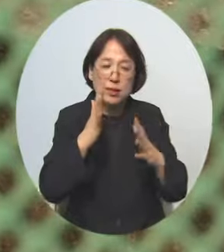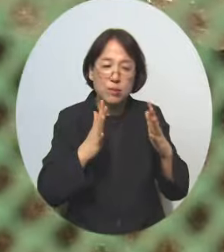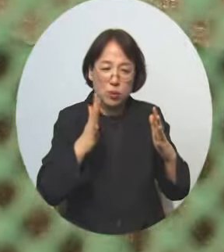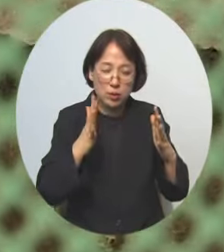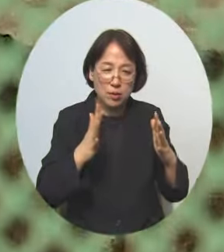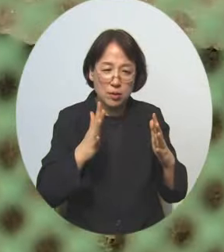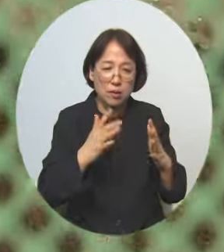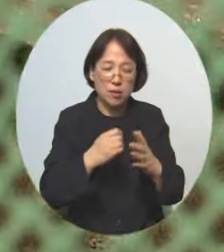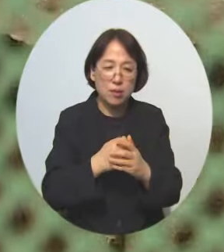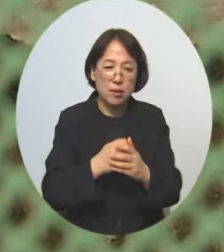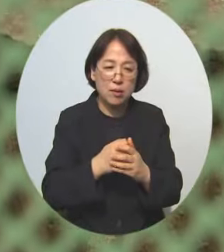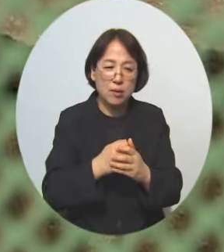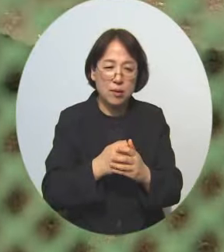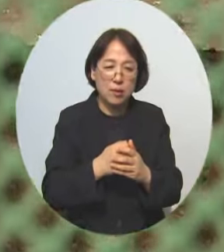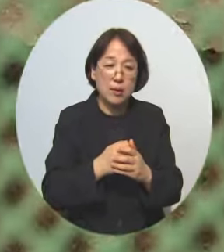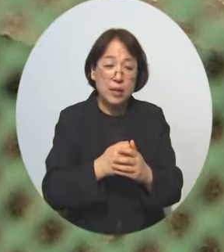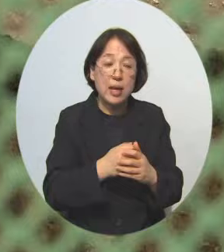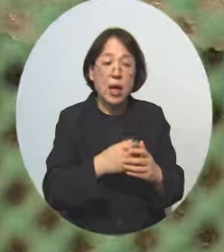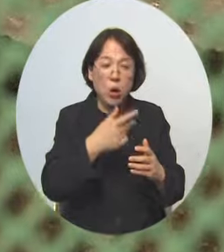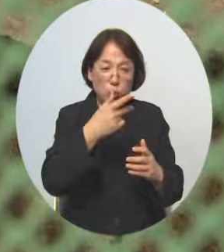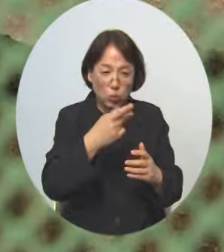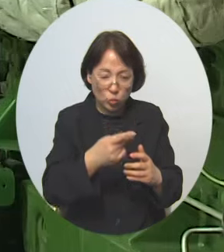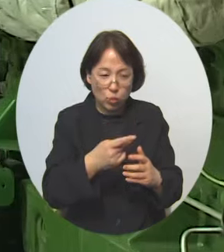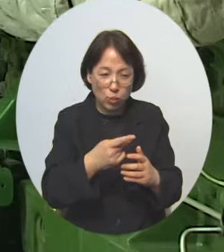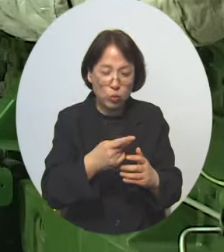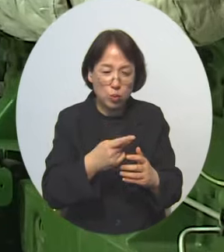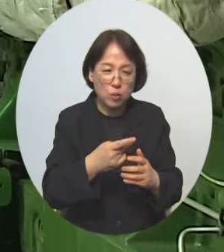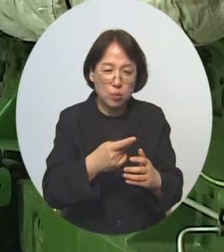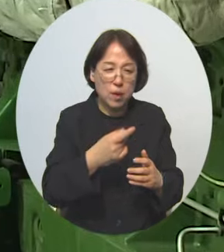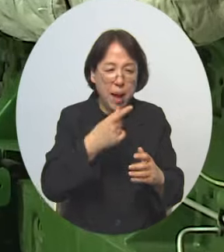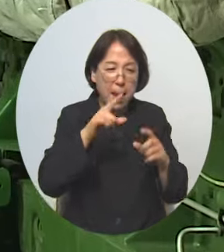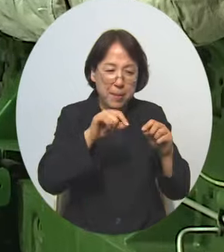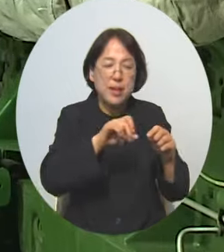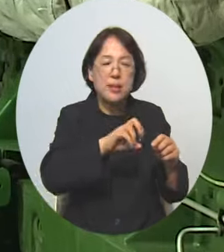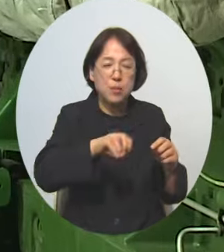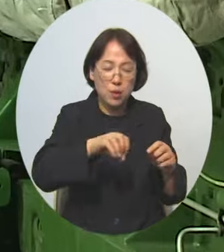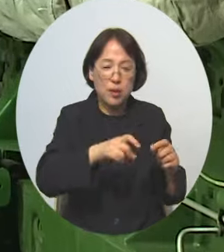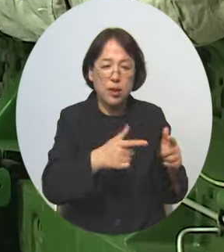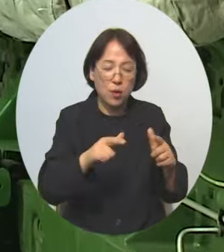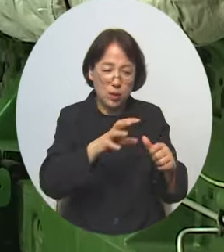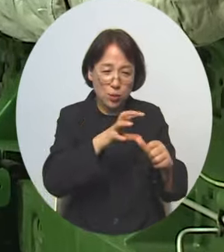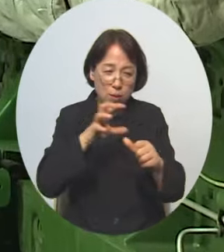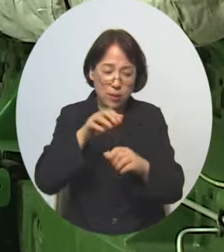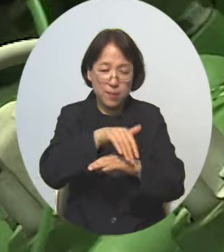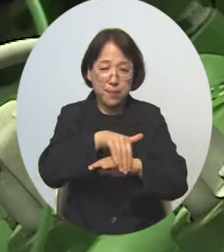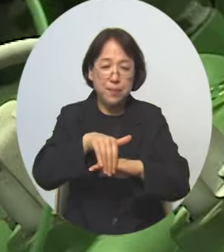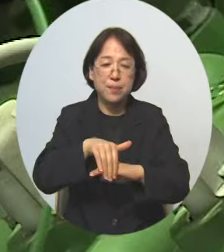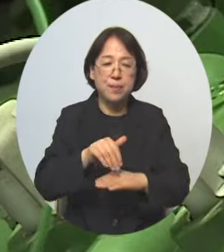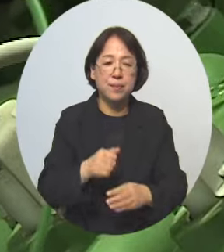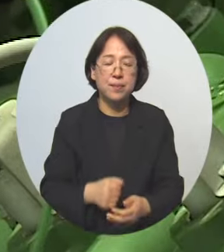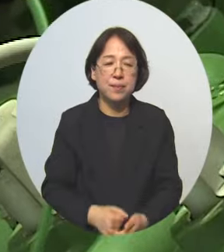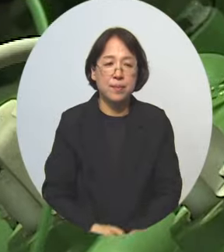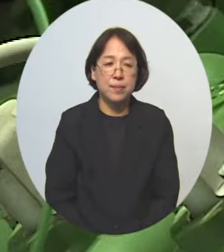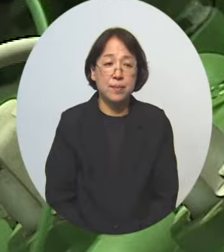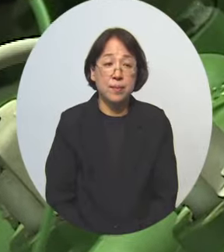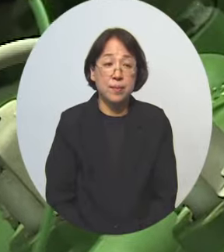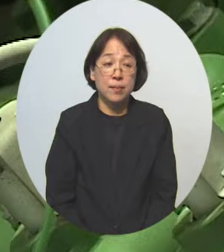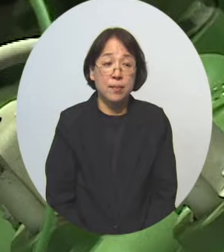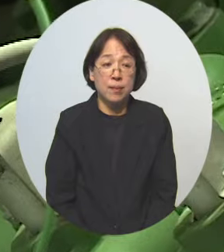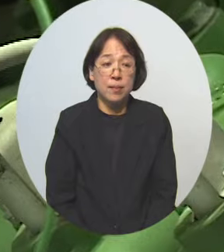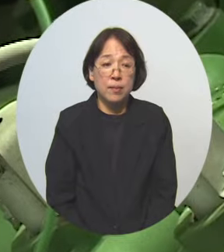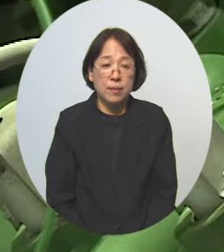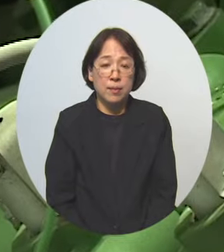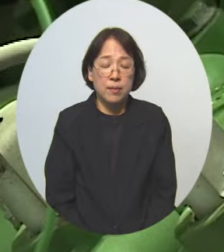유기성 폐자원의 활용을 늘리고 기술 고도화를 위해 공정 효율성 향상에 나설 예정입니다. KTV